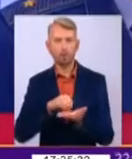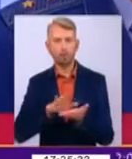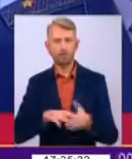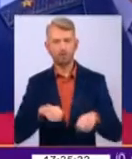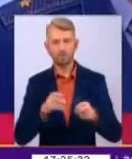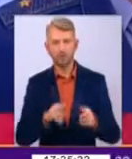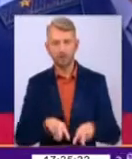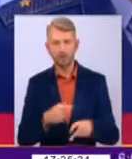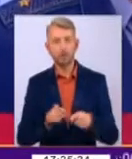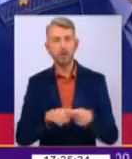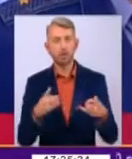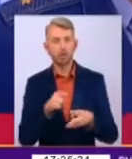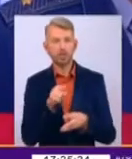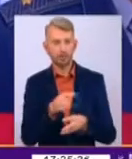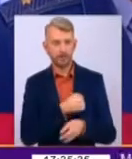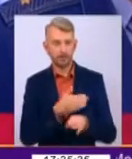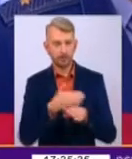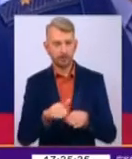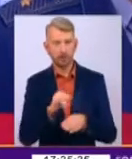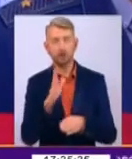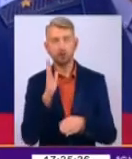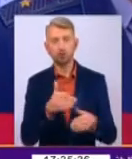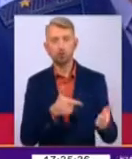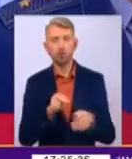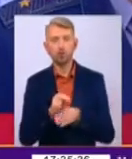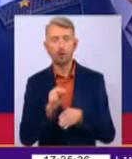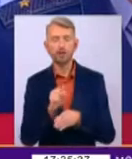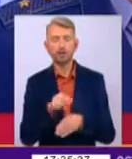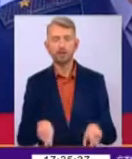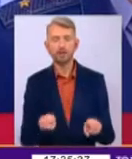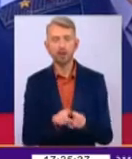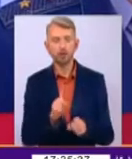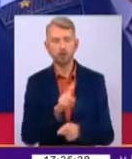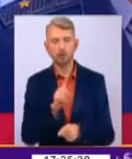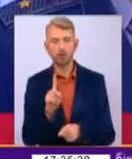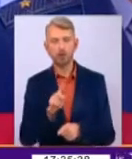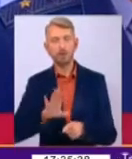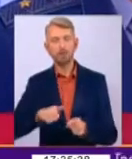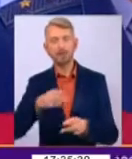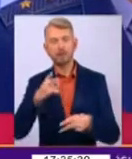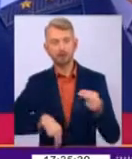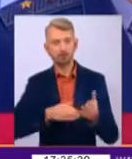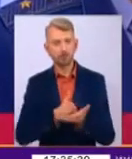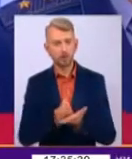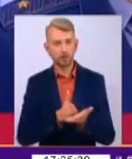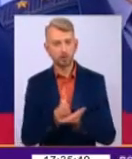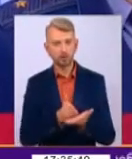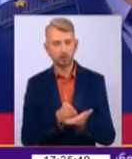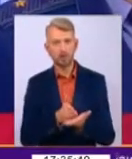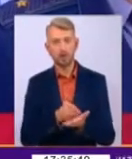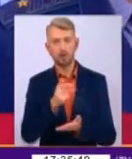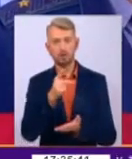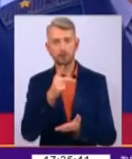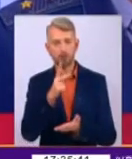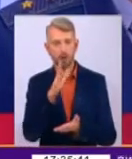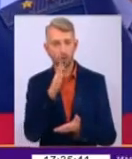цій частині, це зрозуміло, і готувати їх таким чином, що по закінченню службу